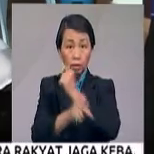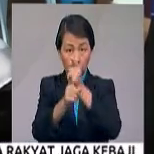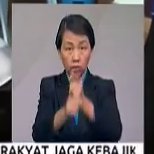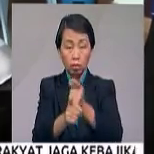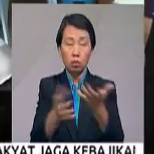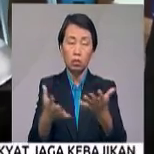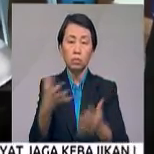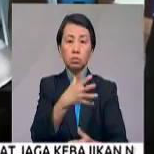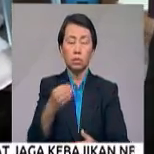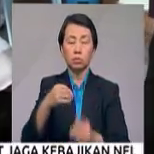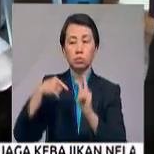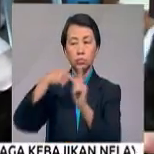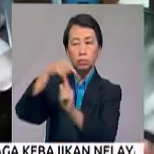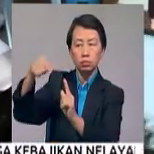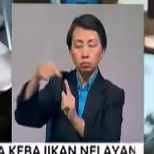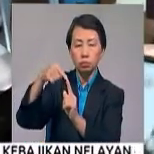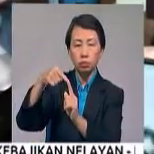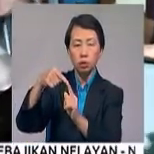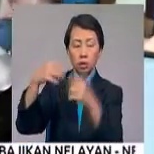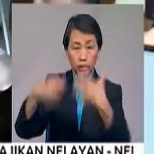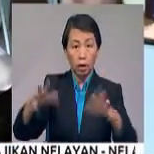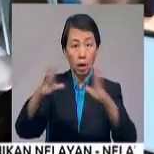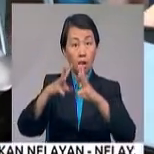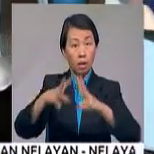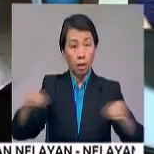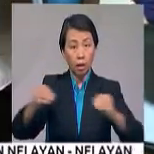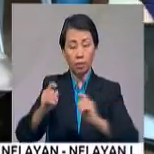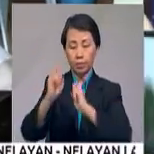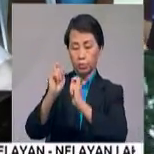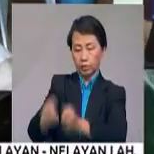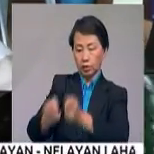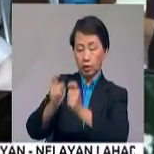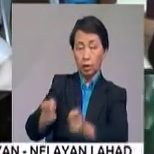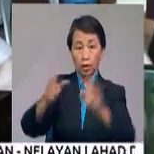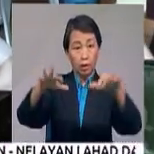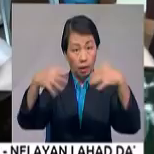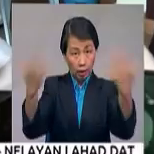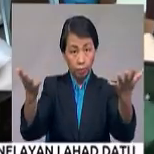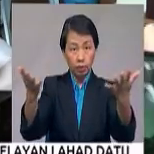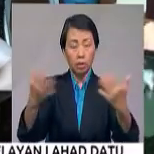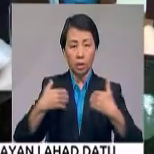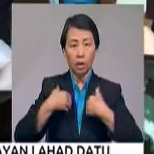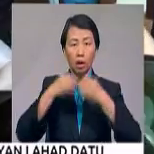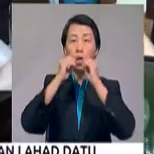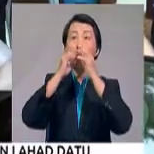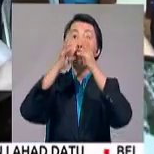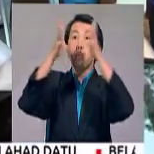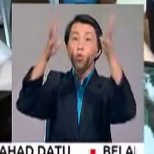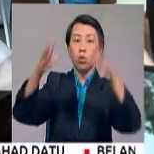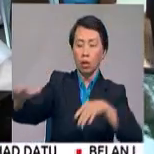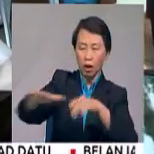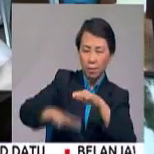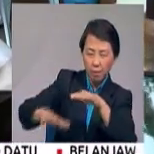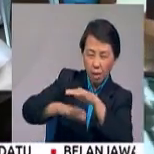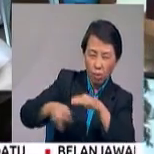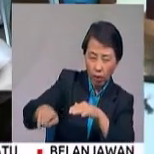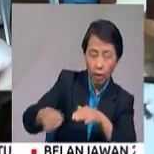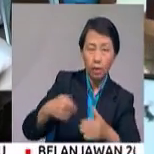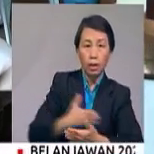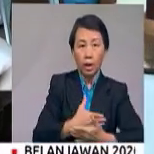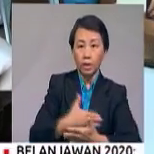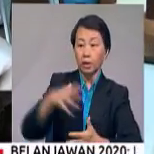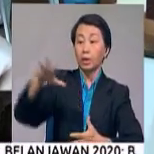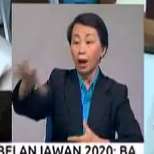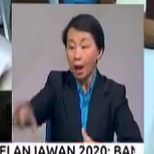bulan. And then bila dah habis sesi penyampaian hadiah, ada balon dekat bawah tu. So anak-anak macam nak